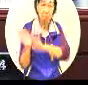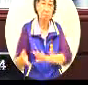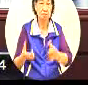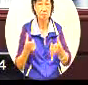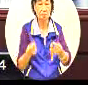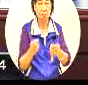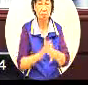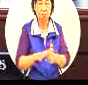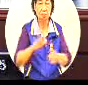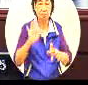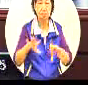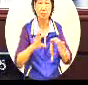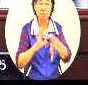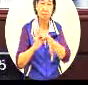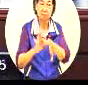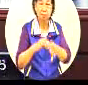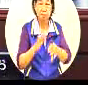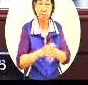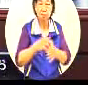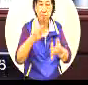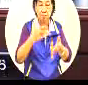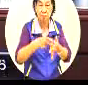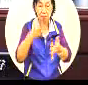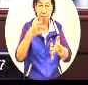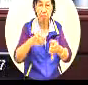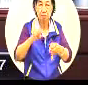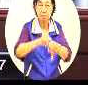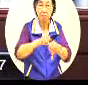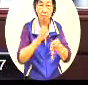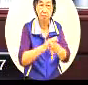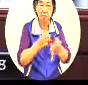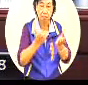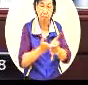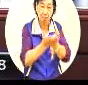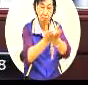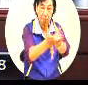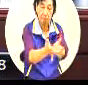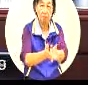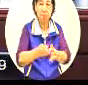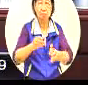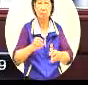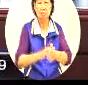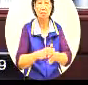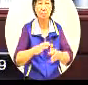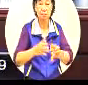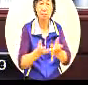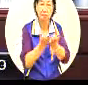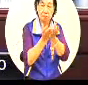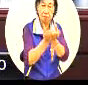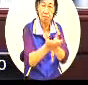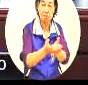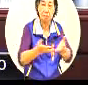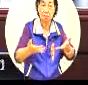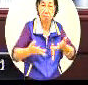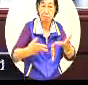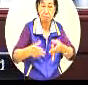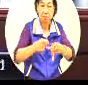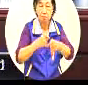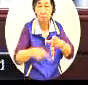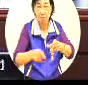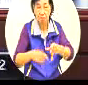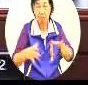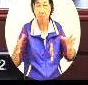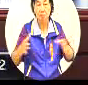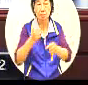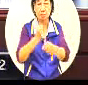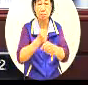第二航线这个部分，那我们一直跟港务公司合作规划。那未来我们